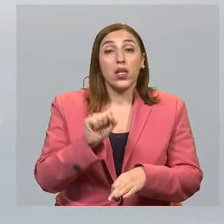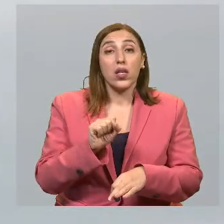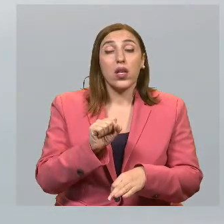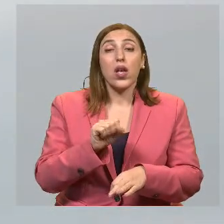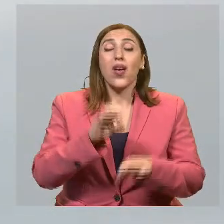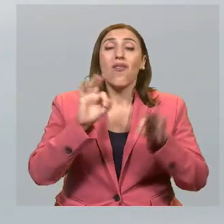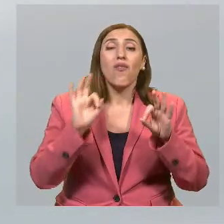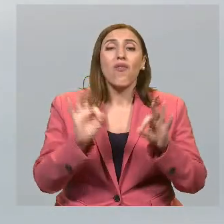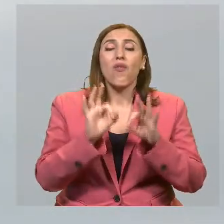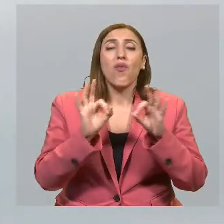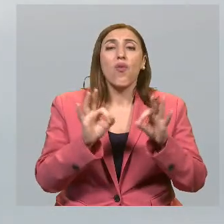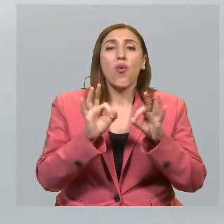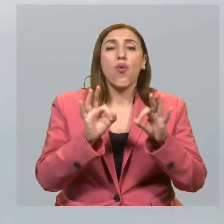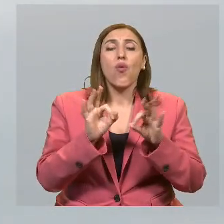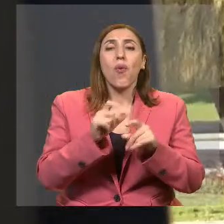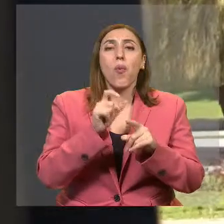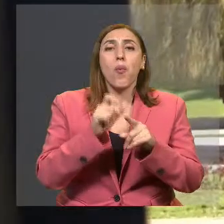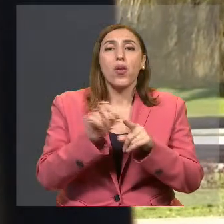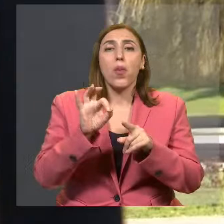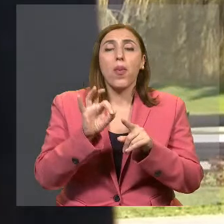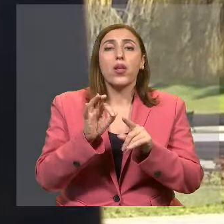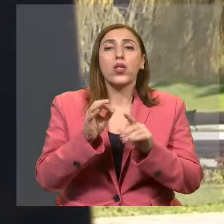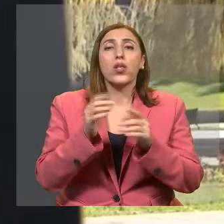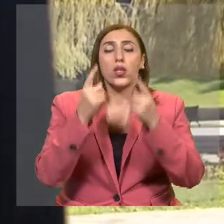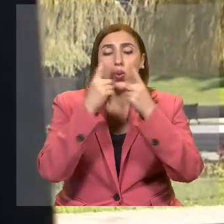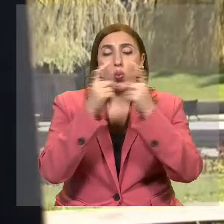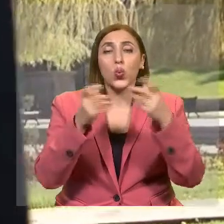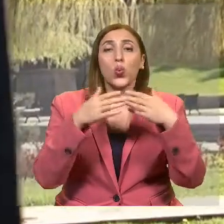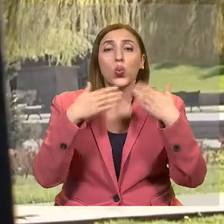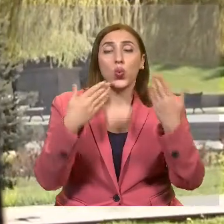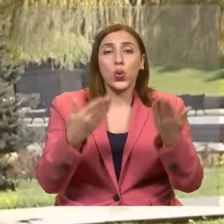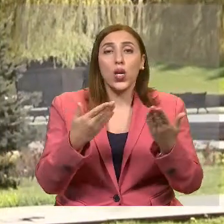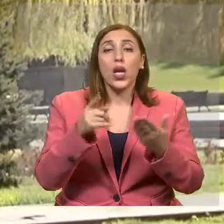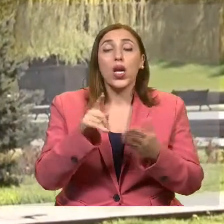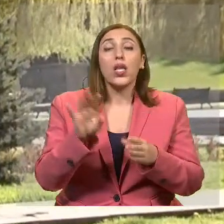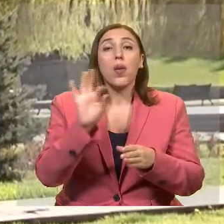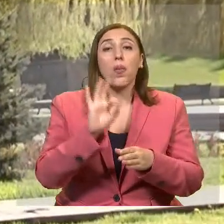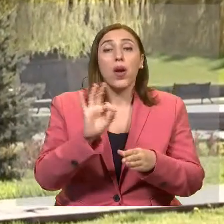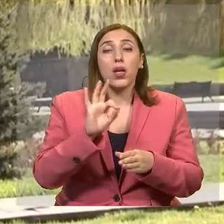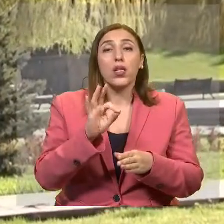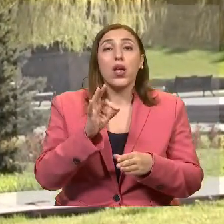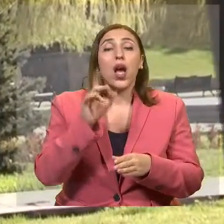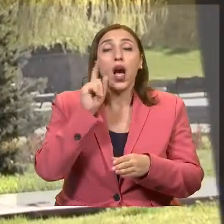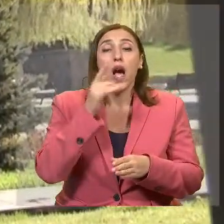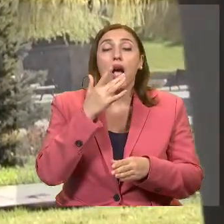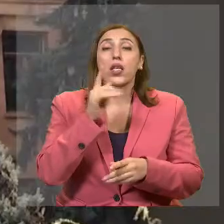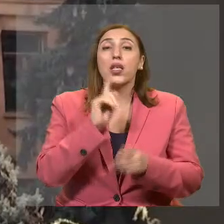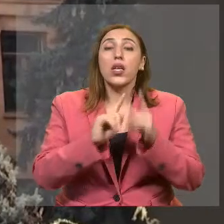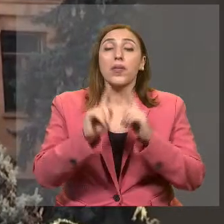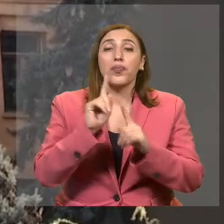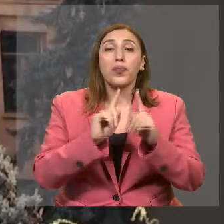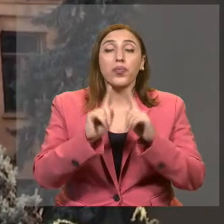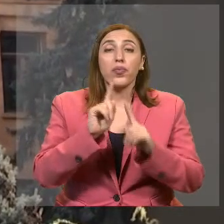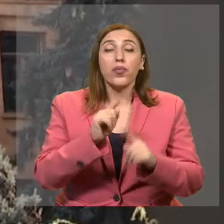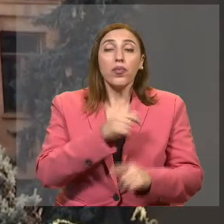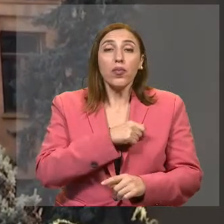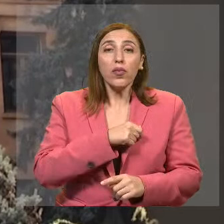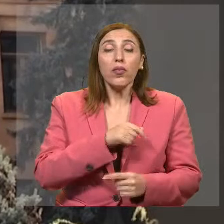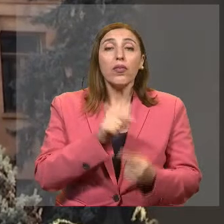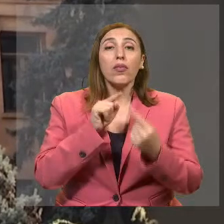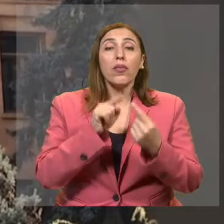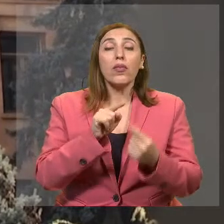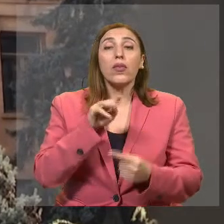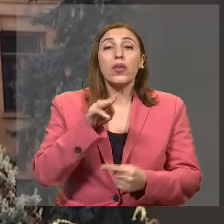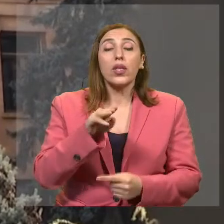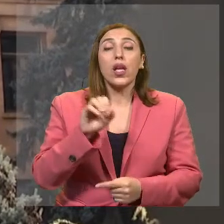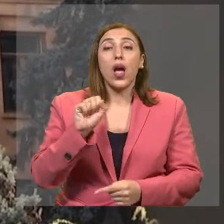Ստեփանակերտը որևէ մեկնաբանություն չի տալիս։ Այս թեմայով մանրամասներ ունի Հայաստանի խորհրդարանի ընդդիմադիր պատգամավոր Տիգրան Աբրահամյանը,